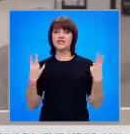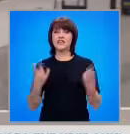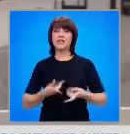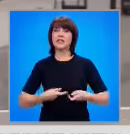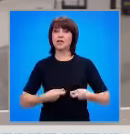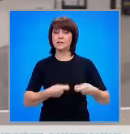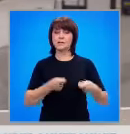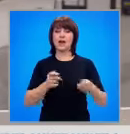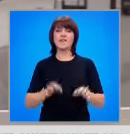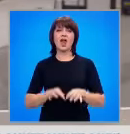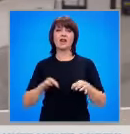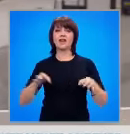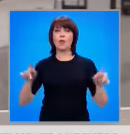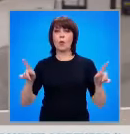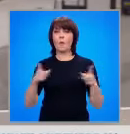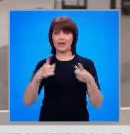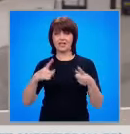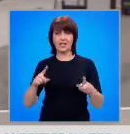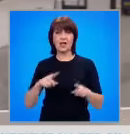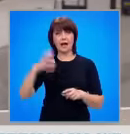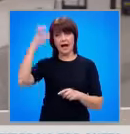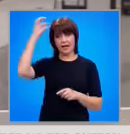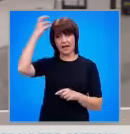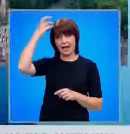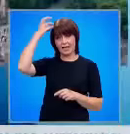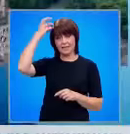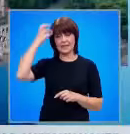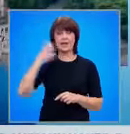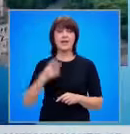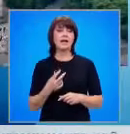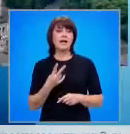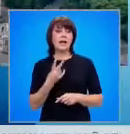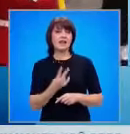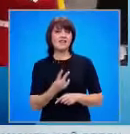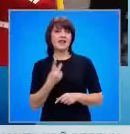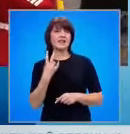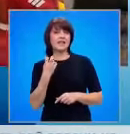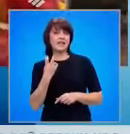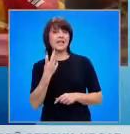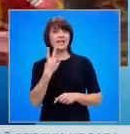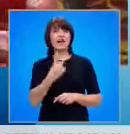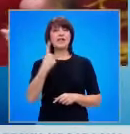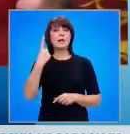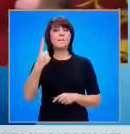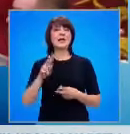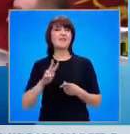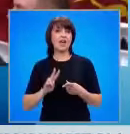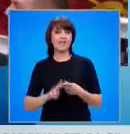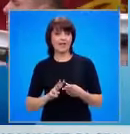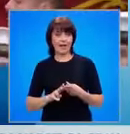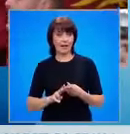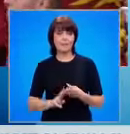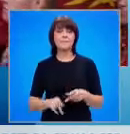монарх тук на острова, но и също така една от най-забележителните личности на 20 и 21 век. След 11 дни на церемонии